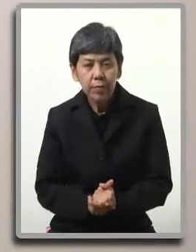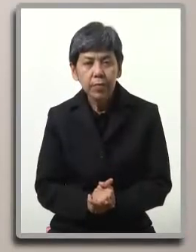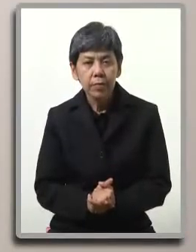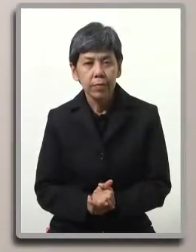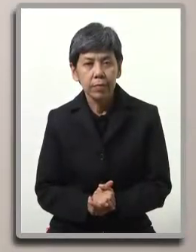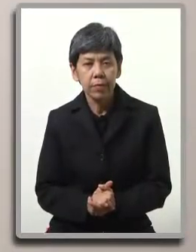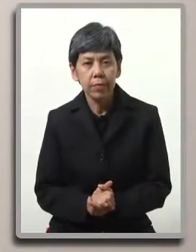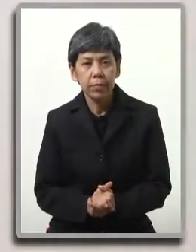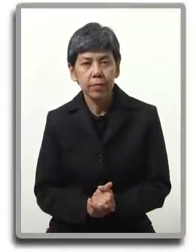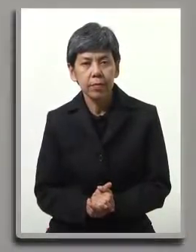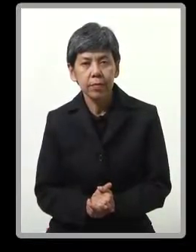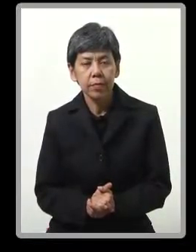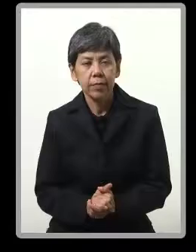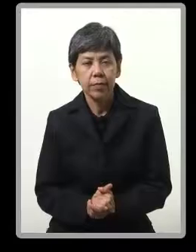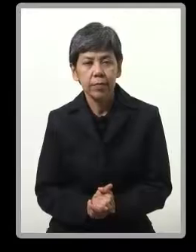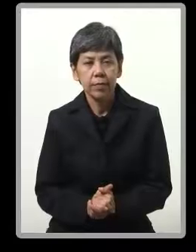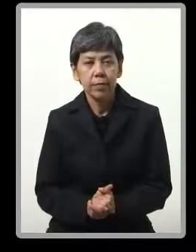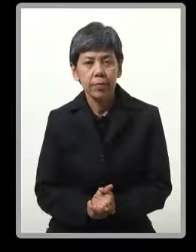สวัสดีครับคุณผู้ชมครับ